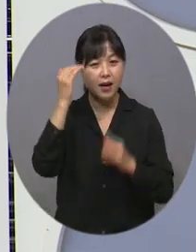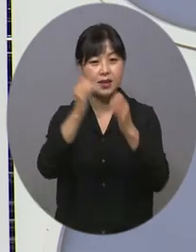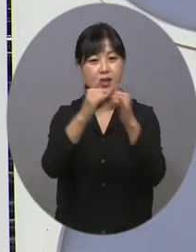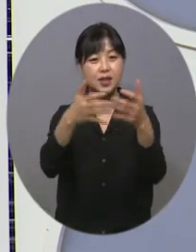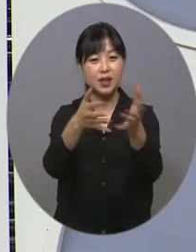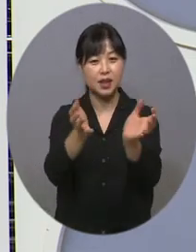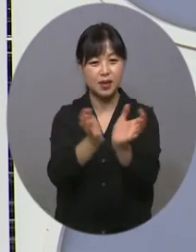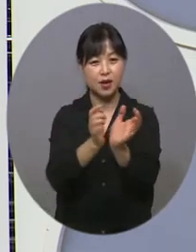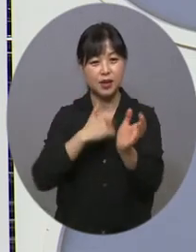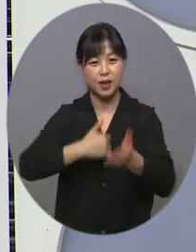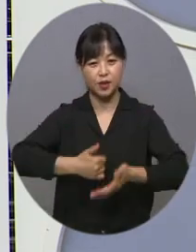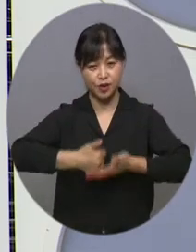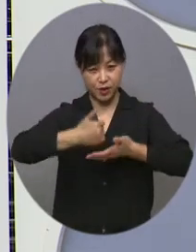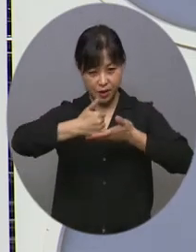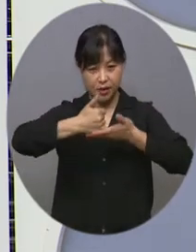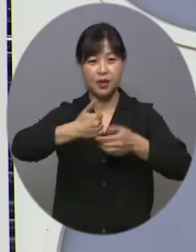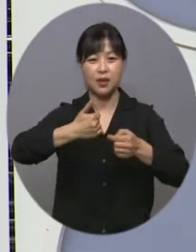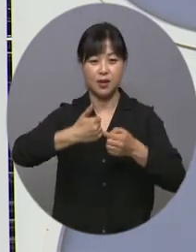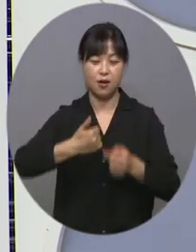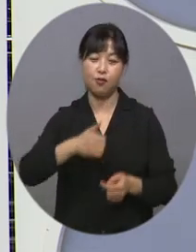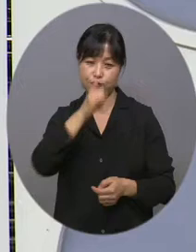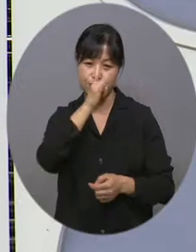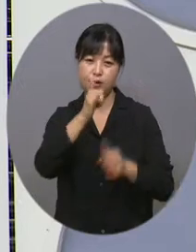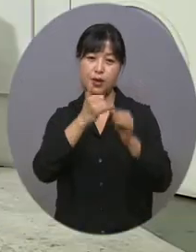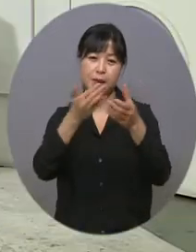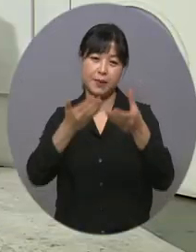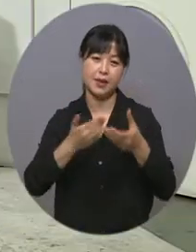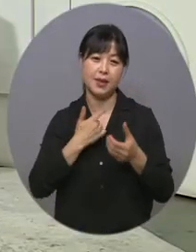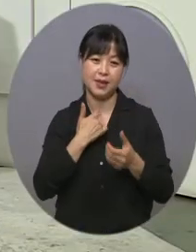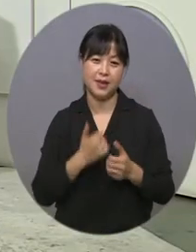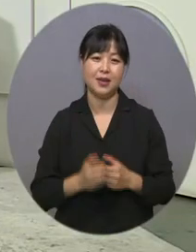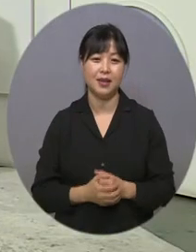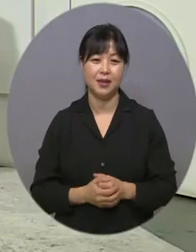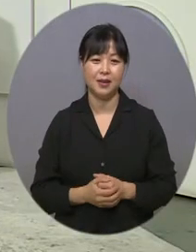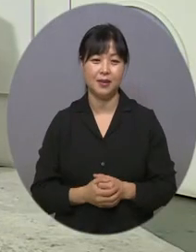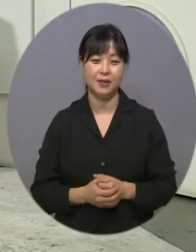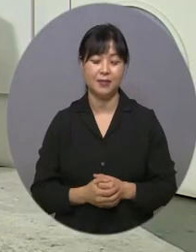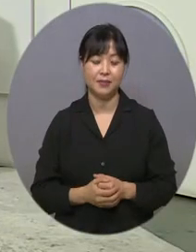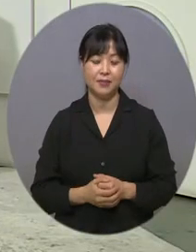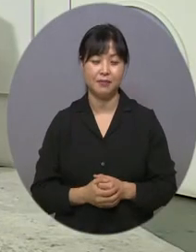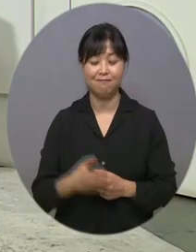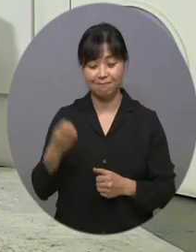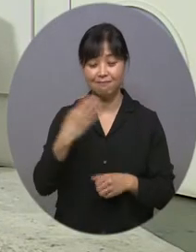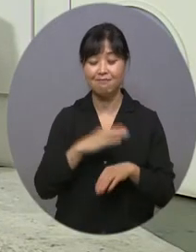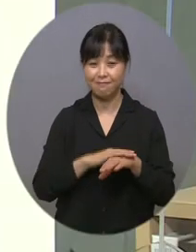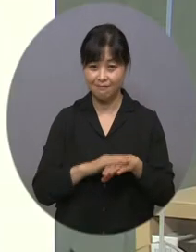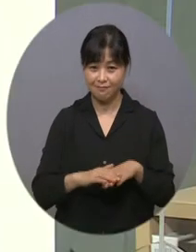타게 되고 그랬습니다. 아, 예. 그 좀 좋은 말씀 나왔는데 예. 그